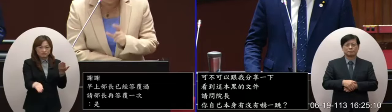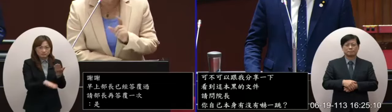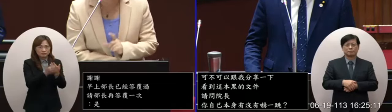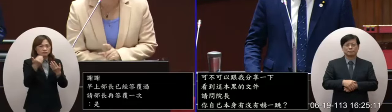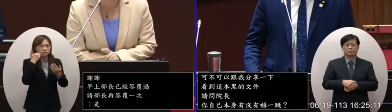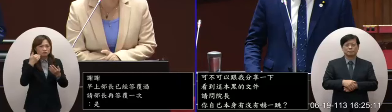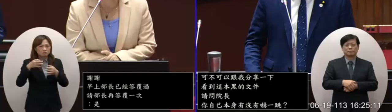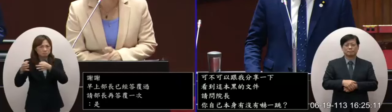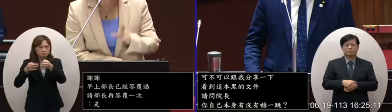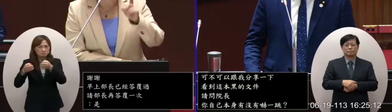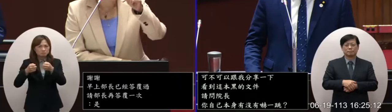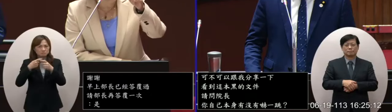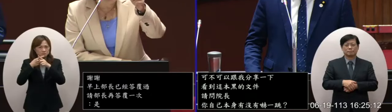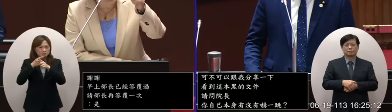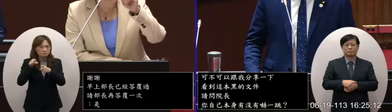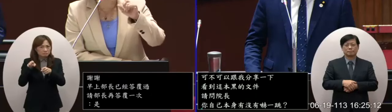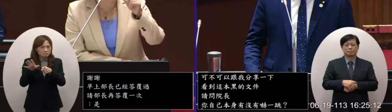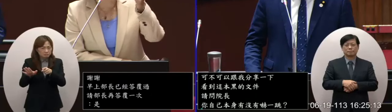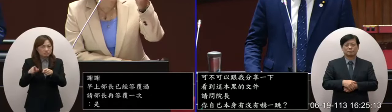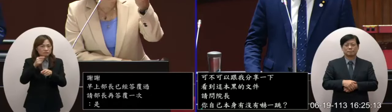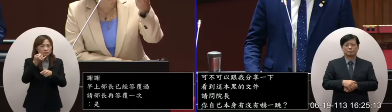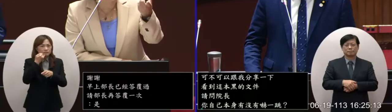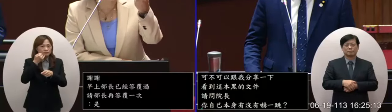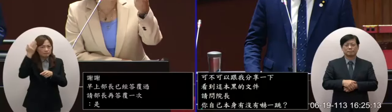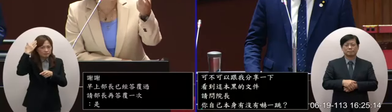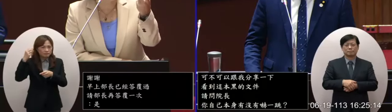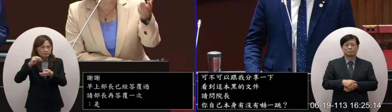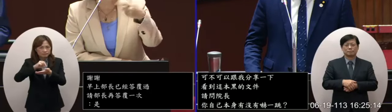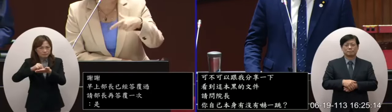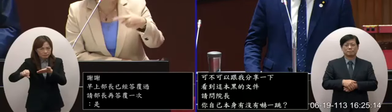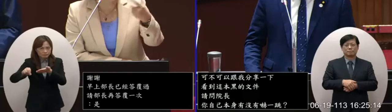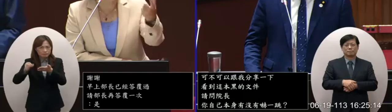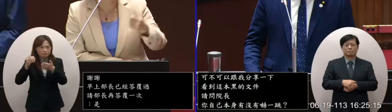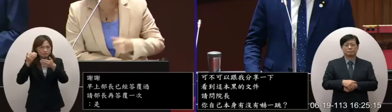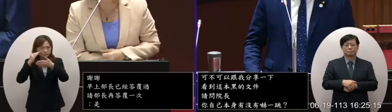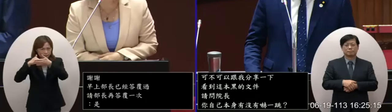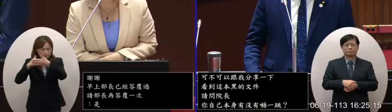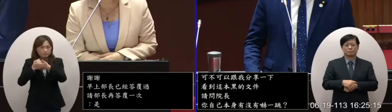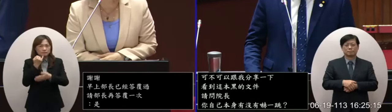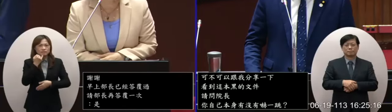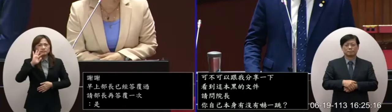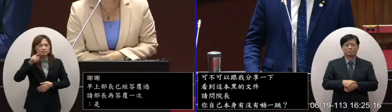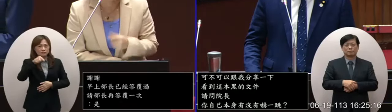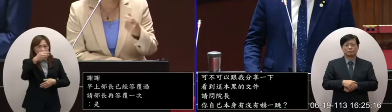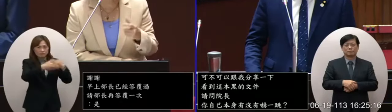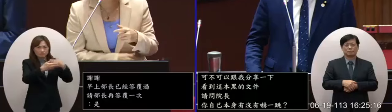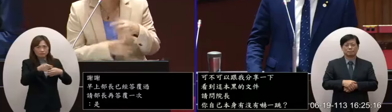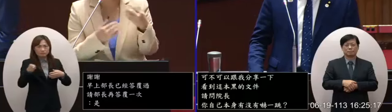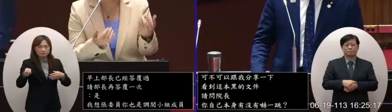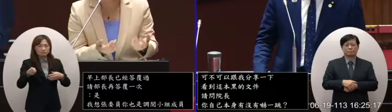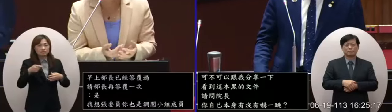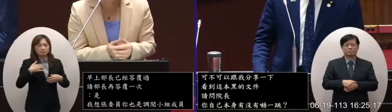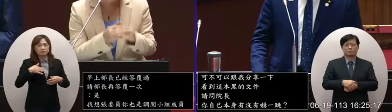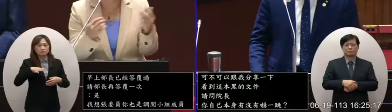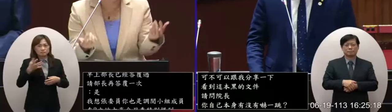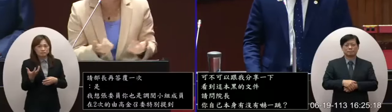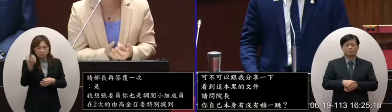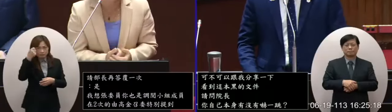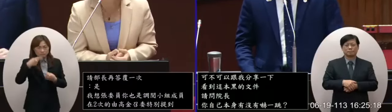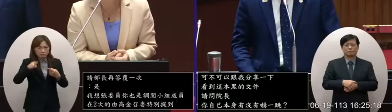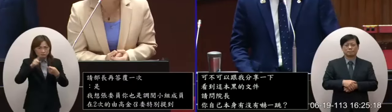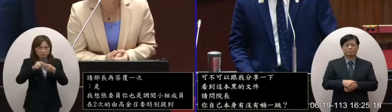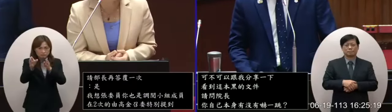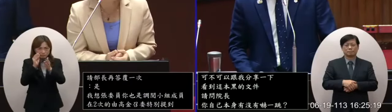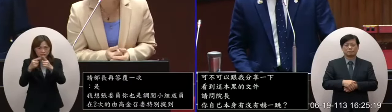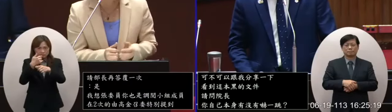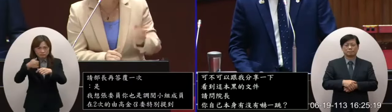密部分可以涂黑遮蔽，那你看到你所谓不晓得有什么管道出来，因为按照立法委员来讲职权也是调阅人员，不应该随